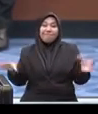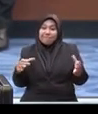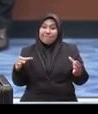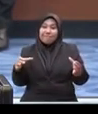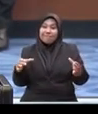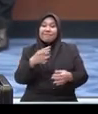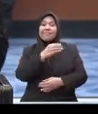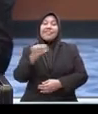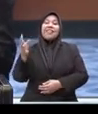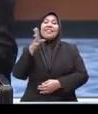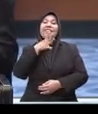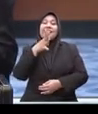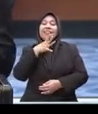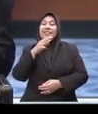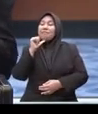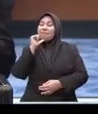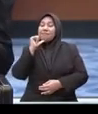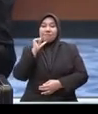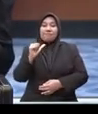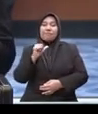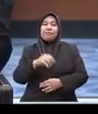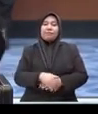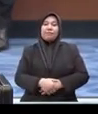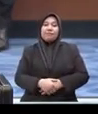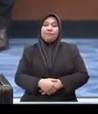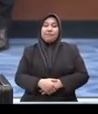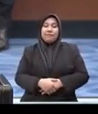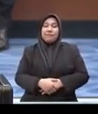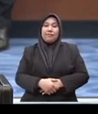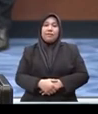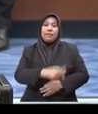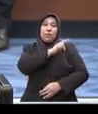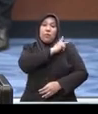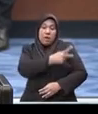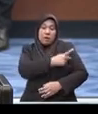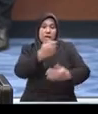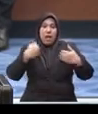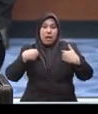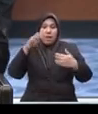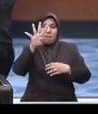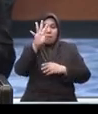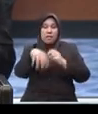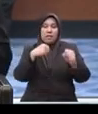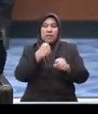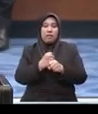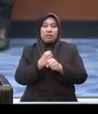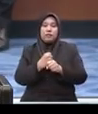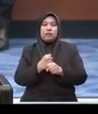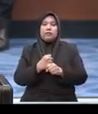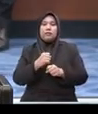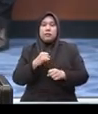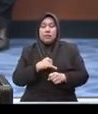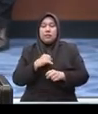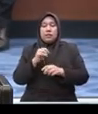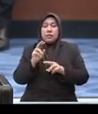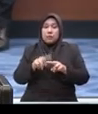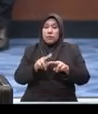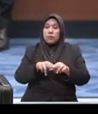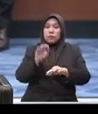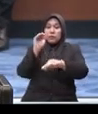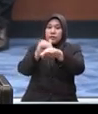gua Kuasa 4 tahun kami tunggu saja duduk situ saya Teguh saya duduk bensin Jadi macam mana nih